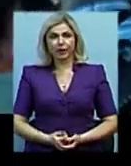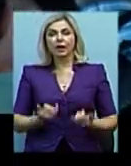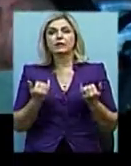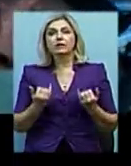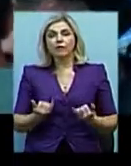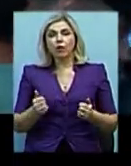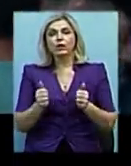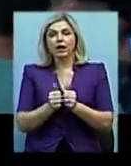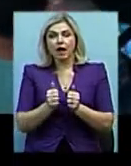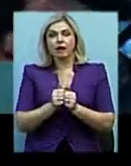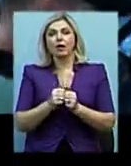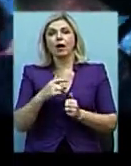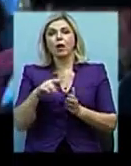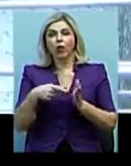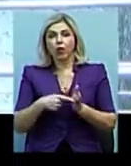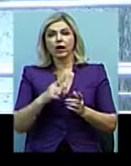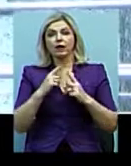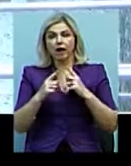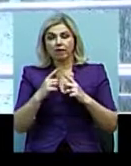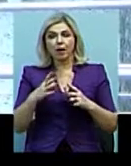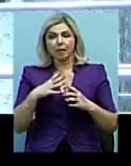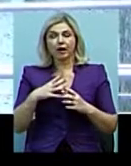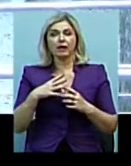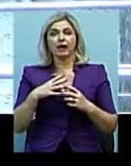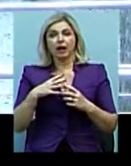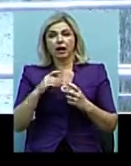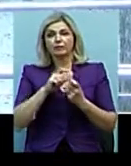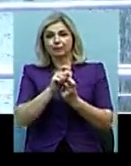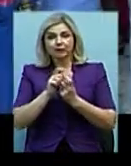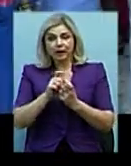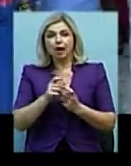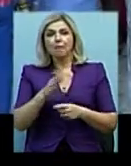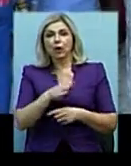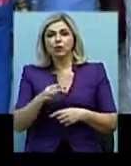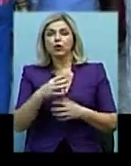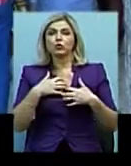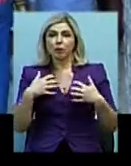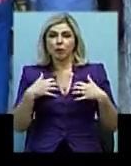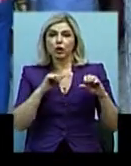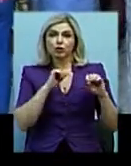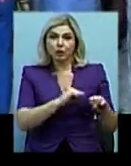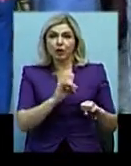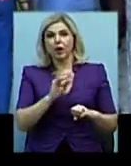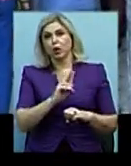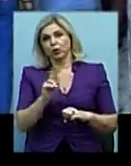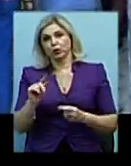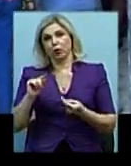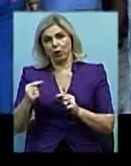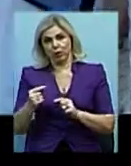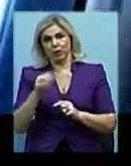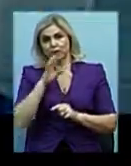Сьогодні під стінами міської ради стали сутички між зоозахисниками собак та тими, хто проти безпритульних тварин на